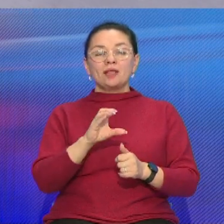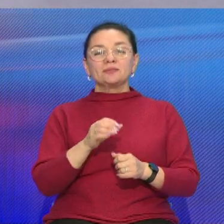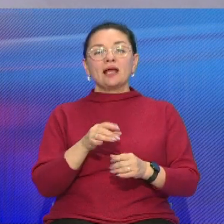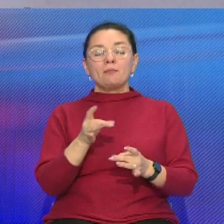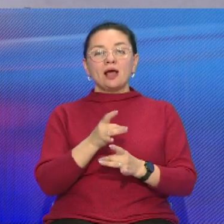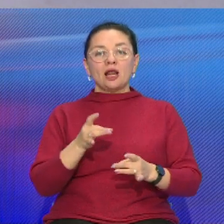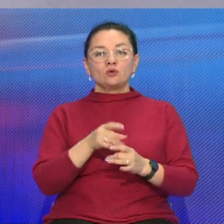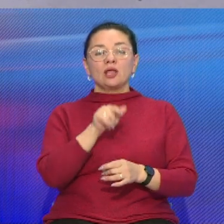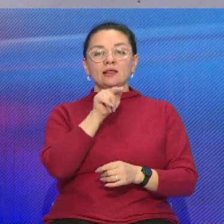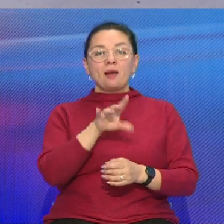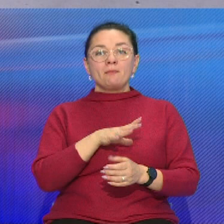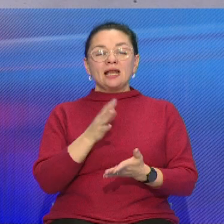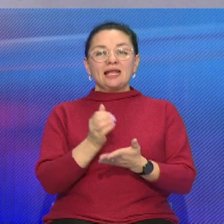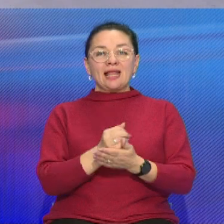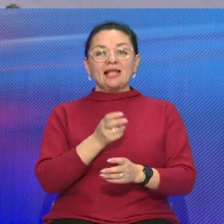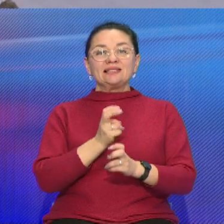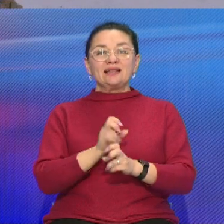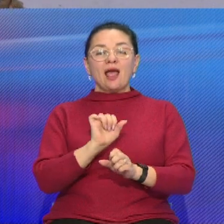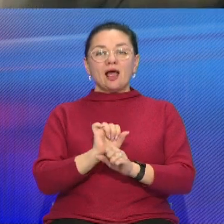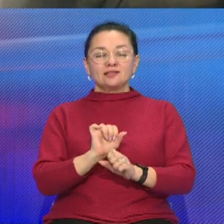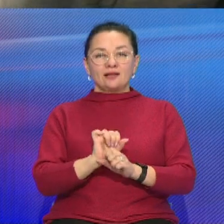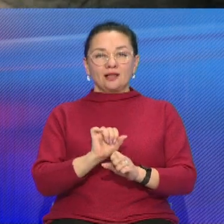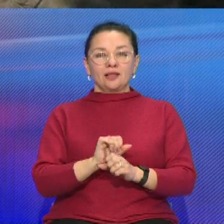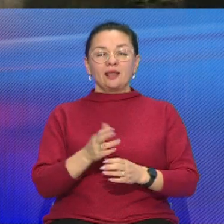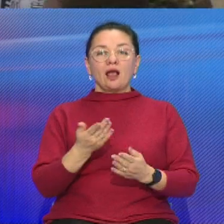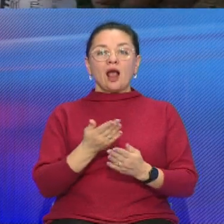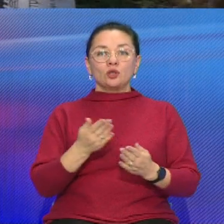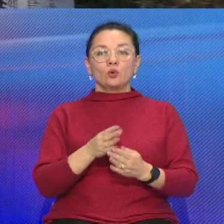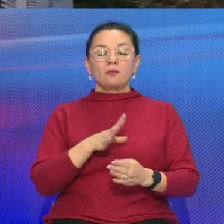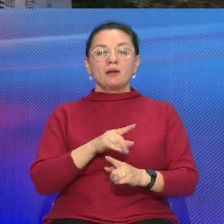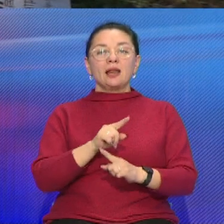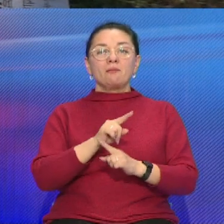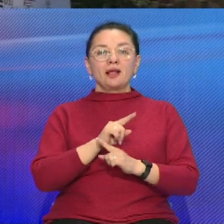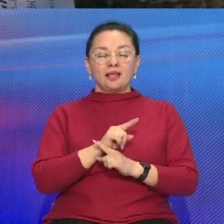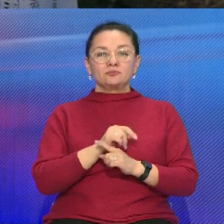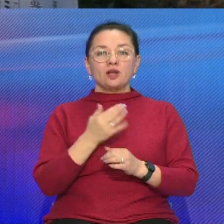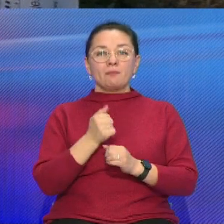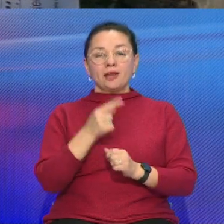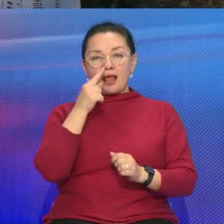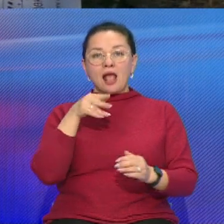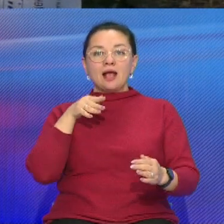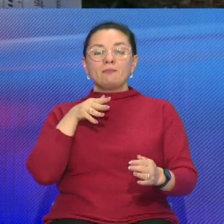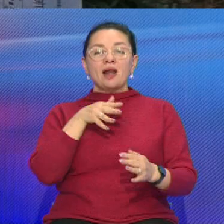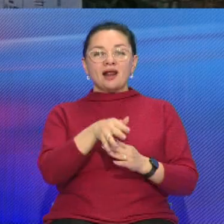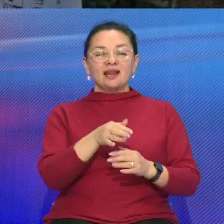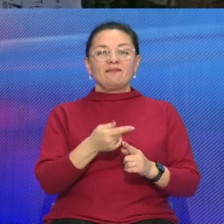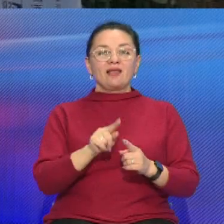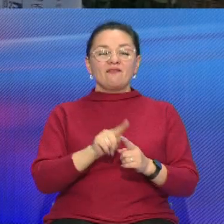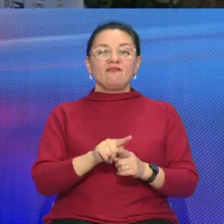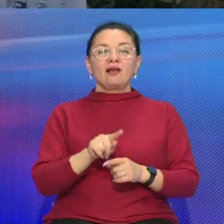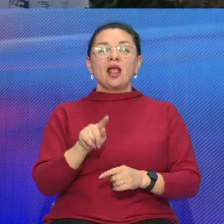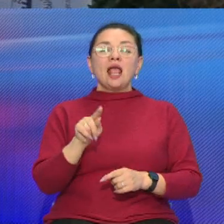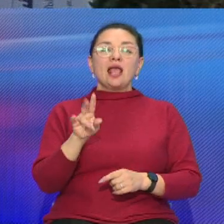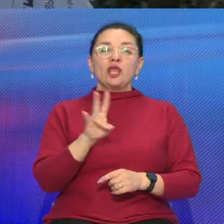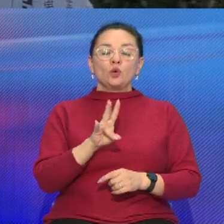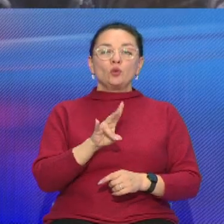Там знойдены останки 43 червоноармейцев, которые загинули, как наркуется, при прорыве закружения у червень-липень